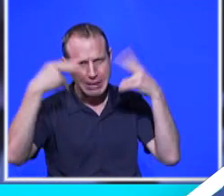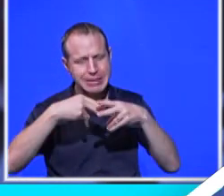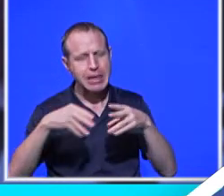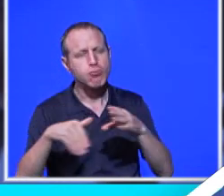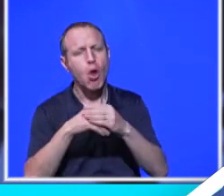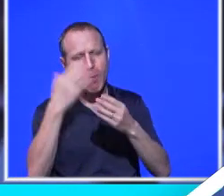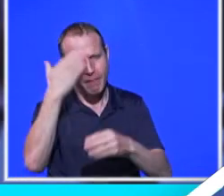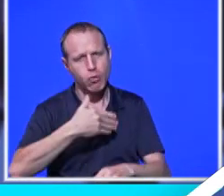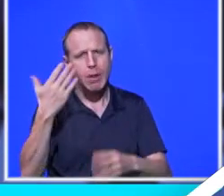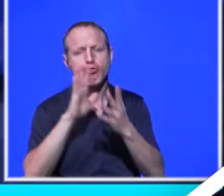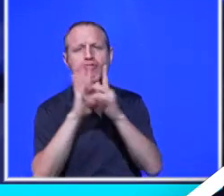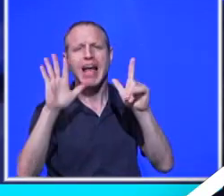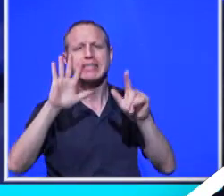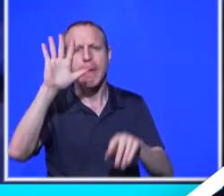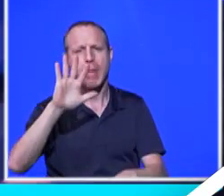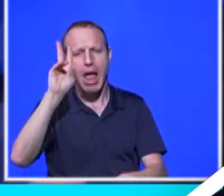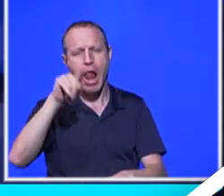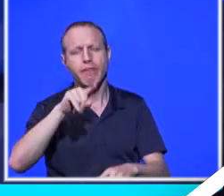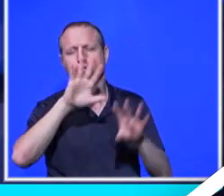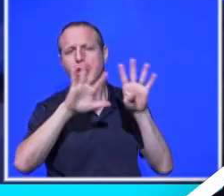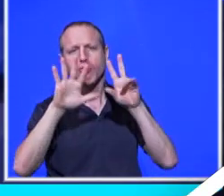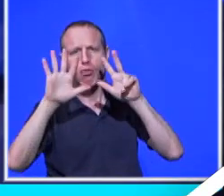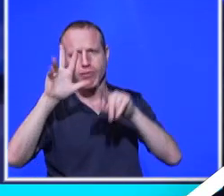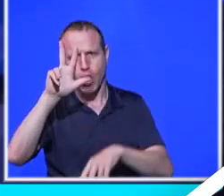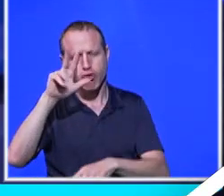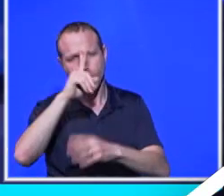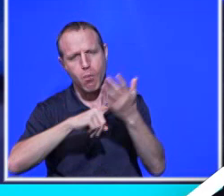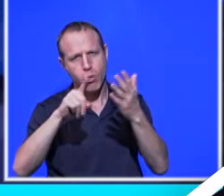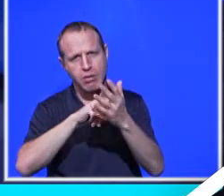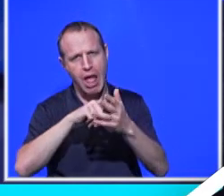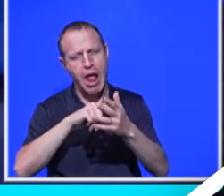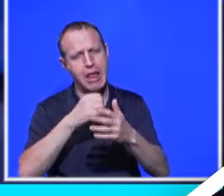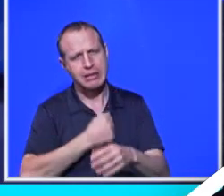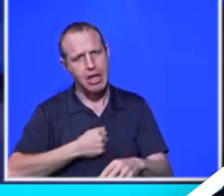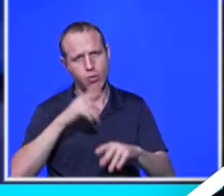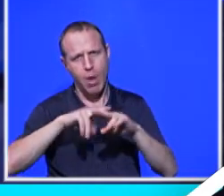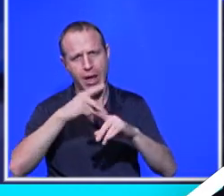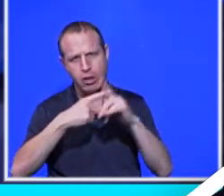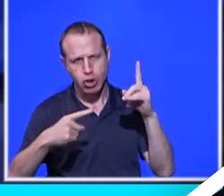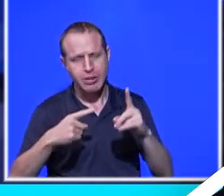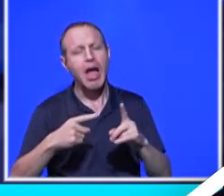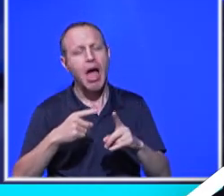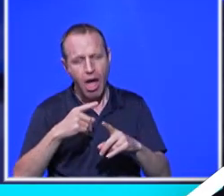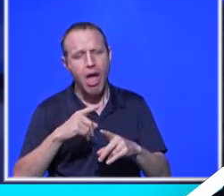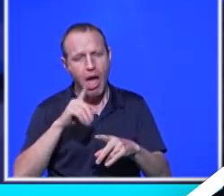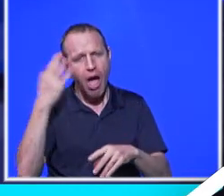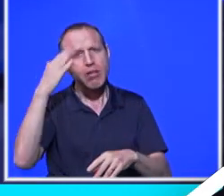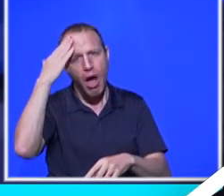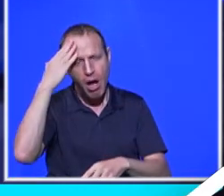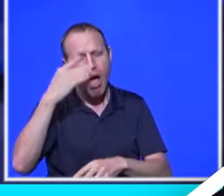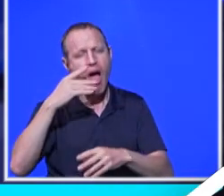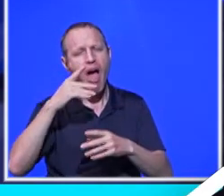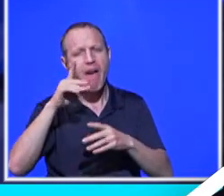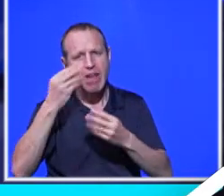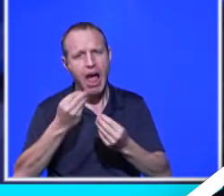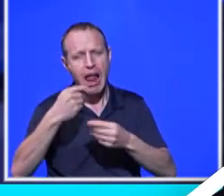ה-17 במאי, בשנת 1983, לצערנו בוטל אחרי חצי שנה, אבל כבר הייתה איזושהי הכרה, ולאט לאט הגלגל התחיל